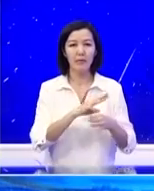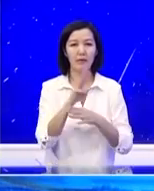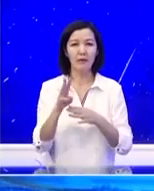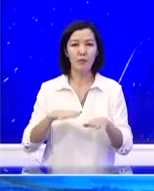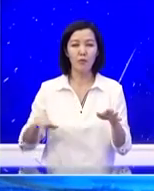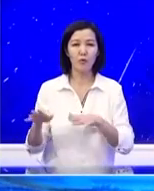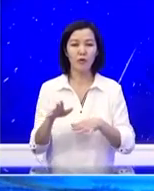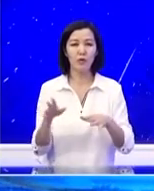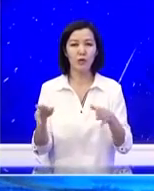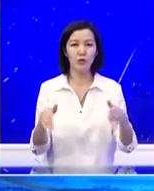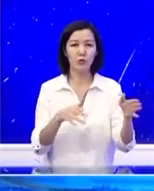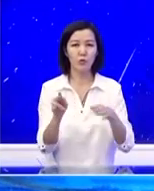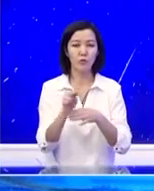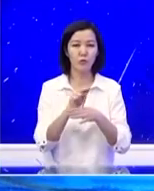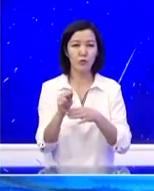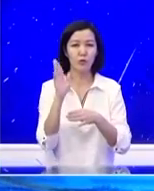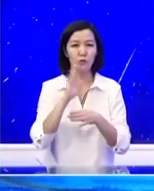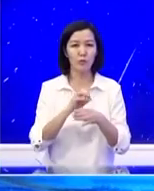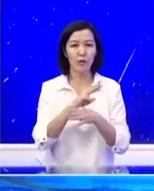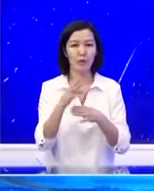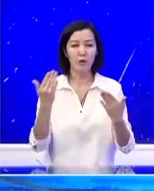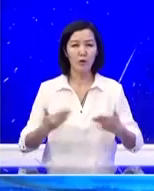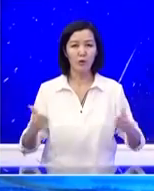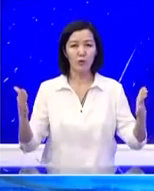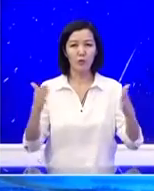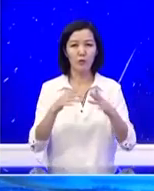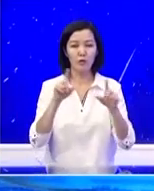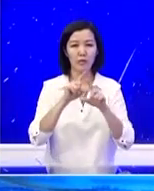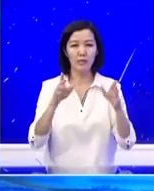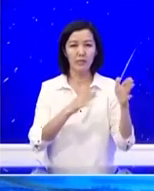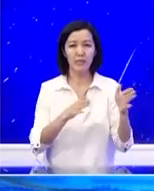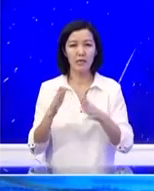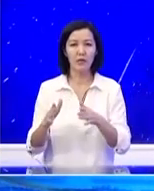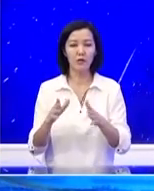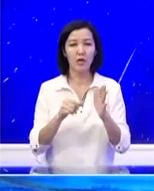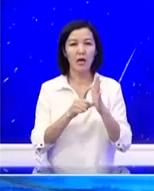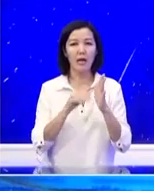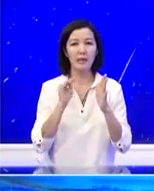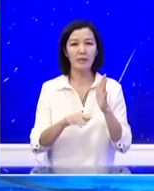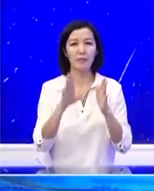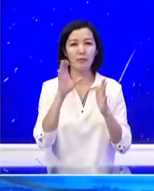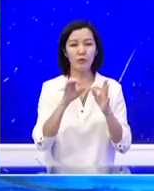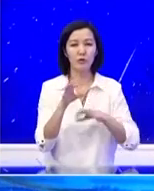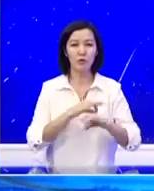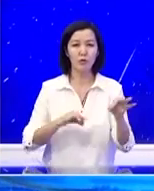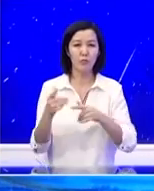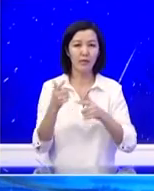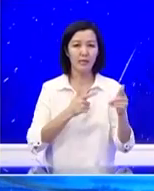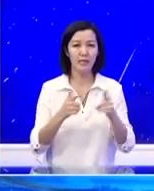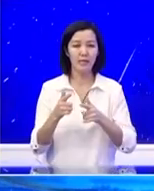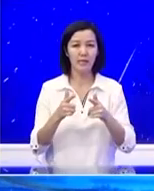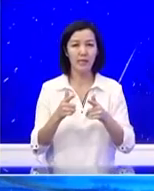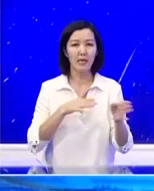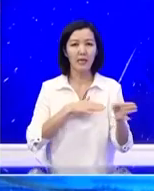Өңірлерде жол жөнде ауысумен қамту, тұрғын үй коммуналдық нысандарды ретке келтіру үшін 6500 жоба әзірленген.